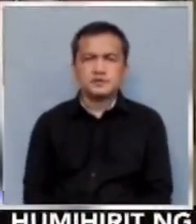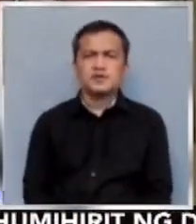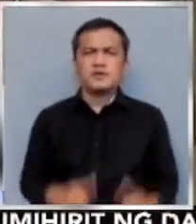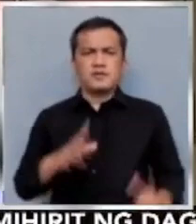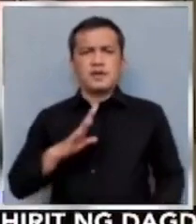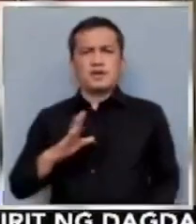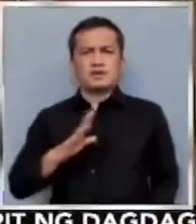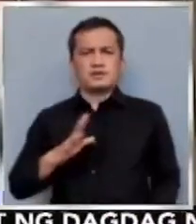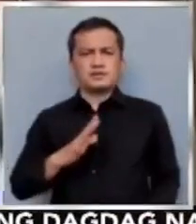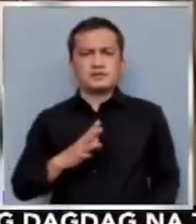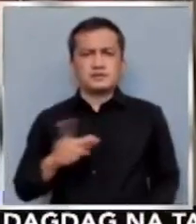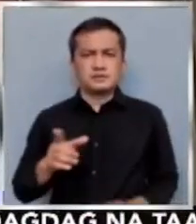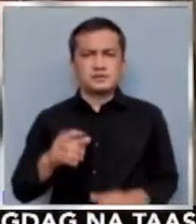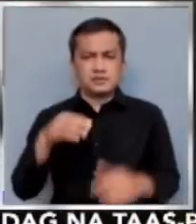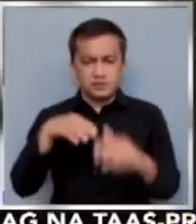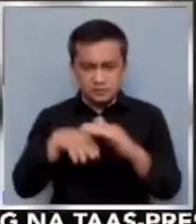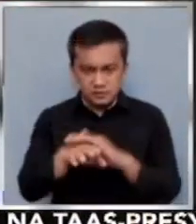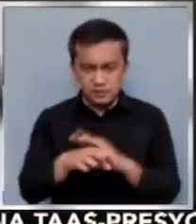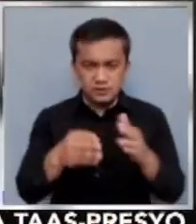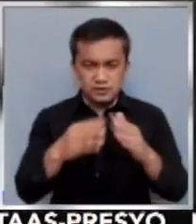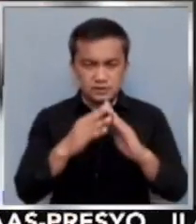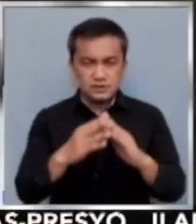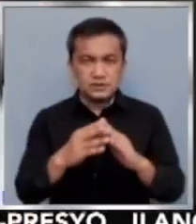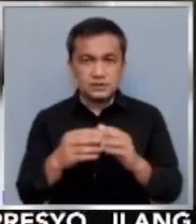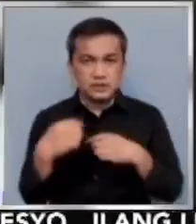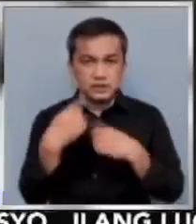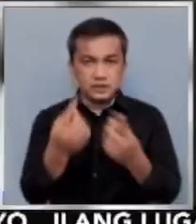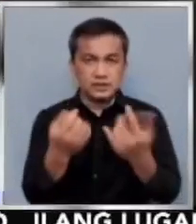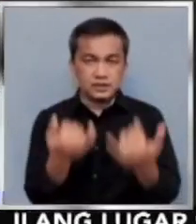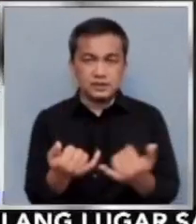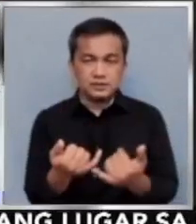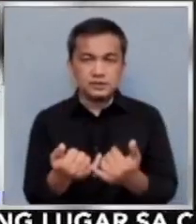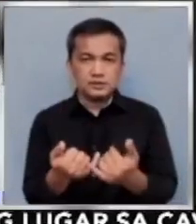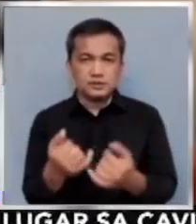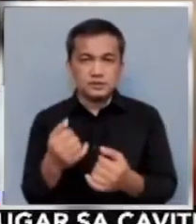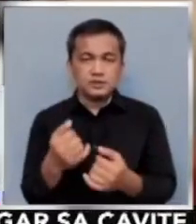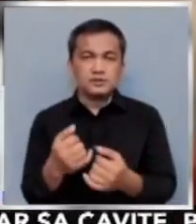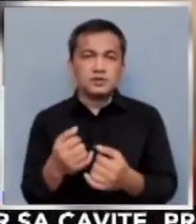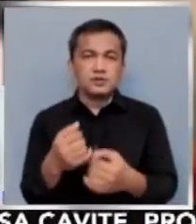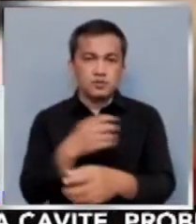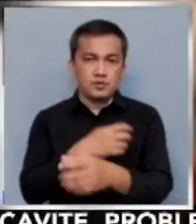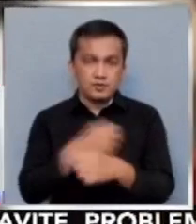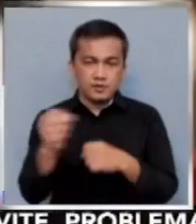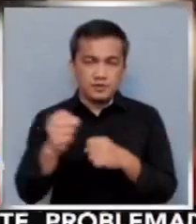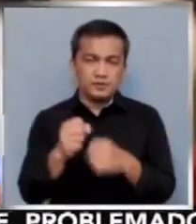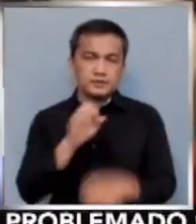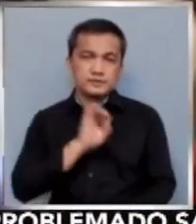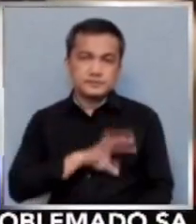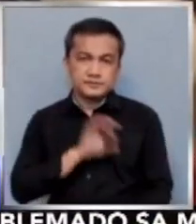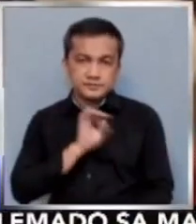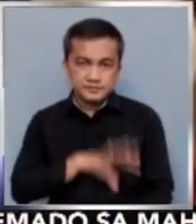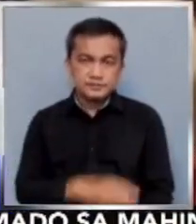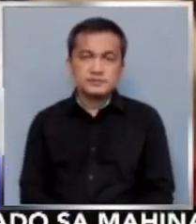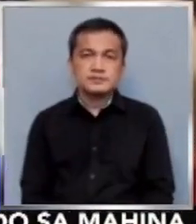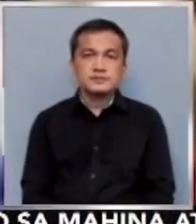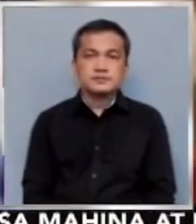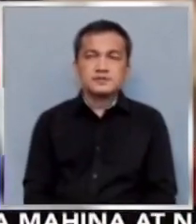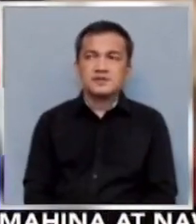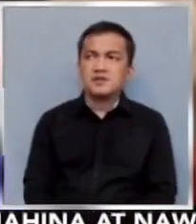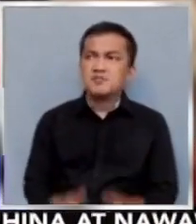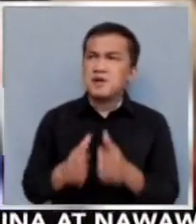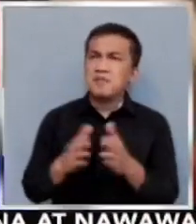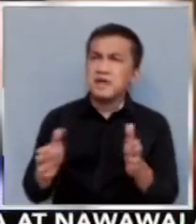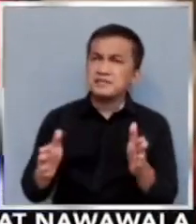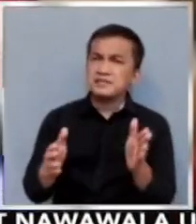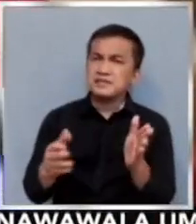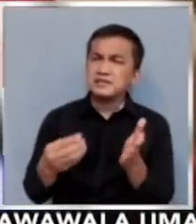mga indoor dine-in na hanggang ngayon ay bumabawi pa rin daw sa kita. Medyo ano pa sir, malaki kasi ang expenses sir.